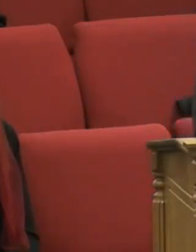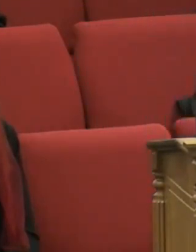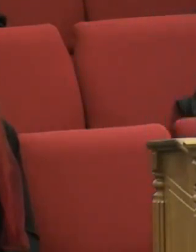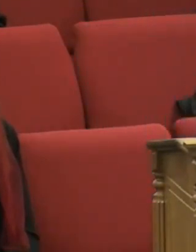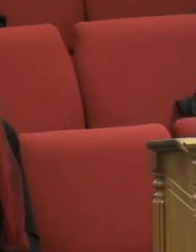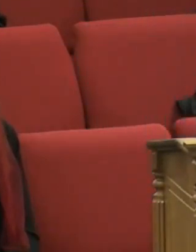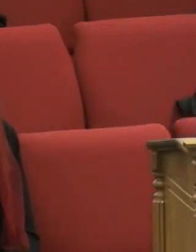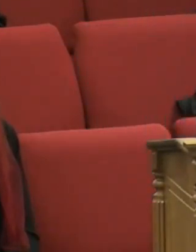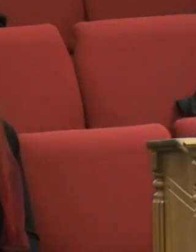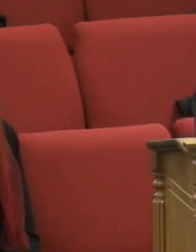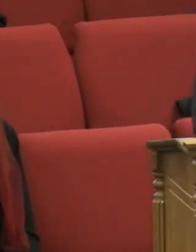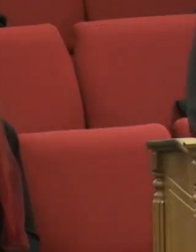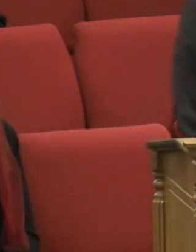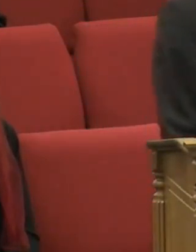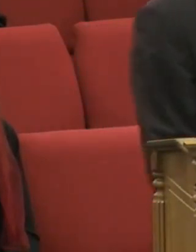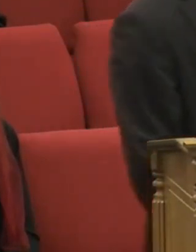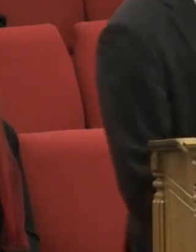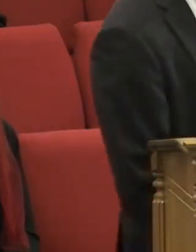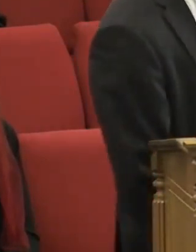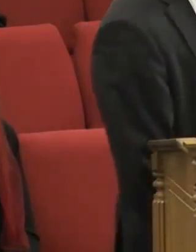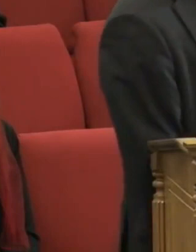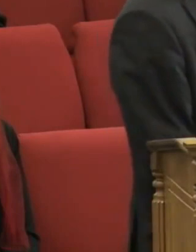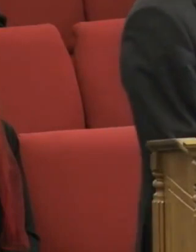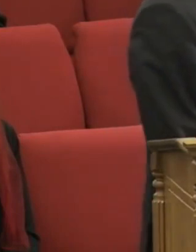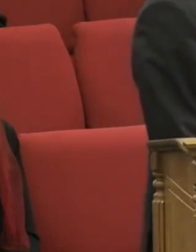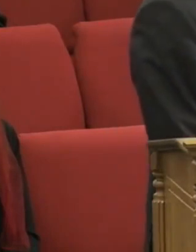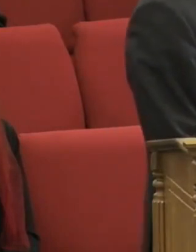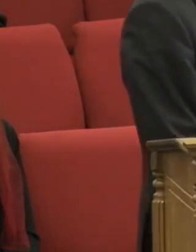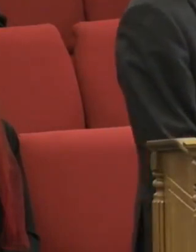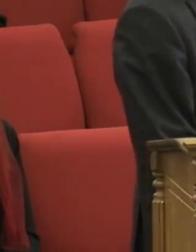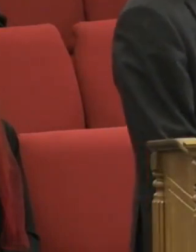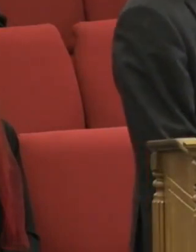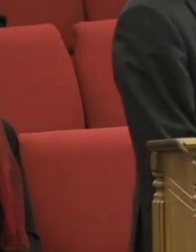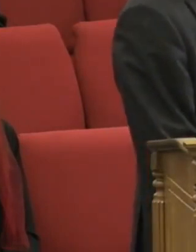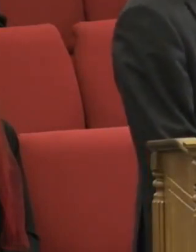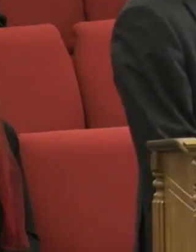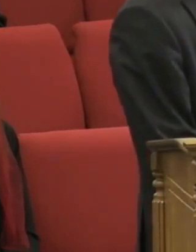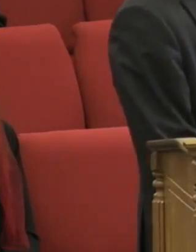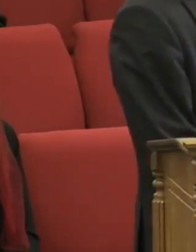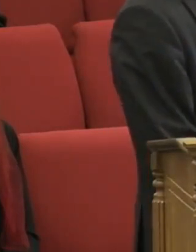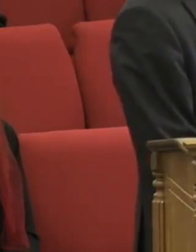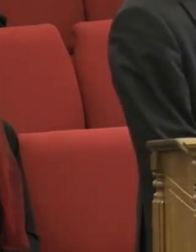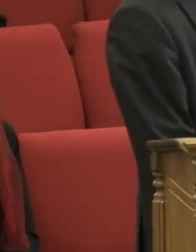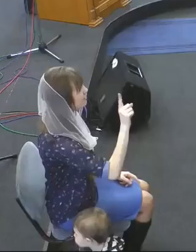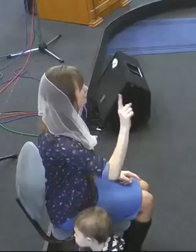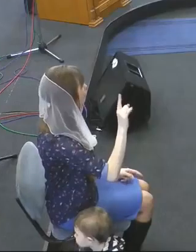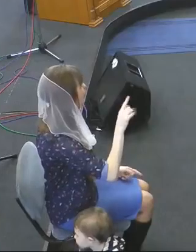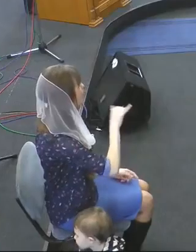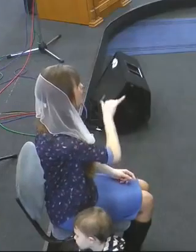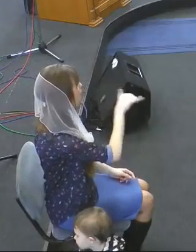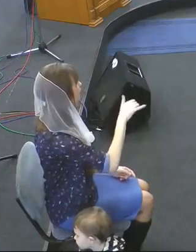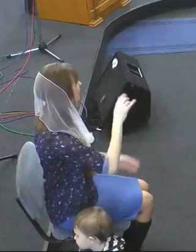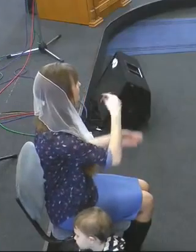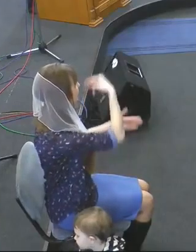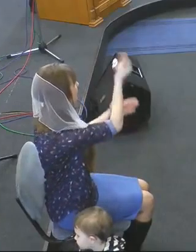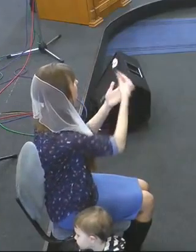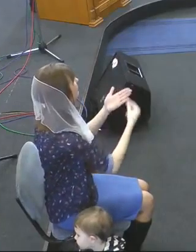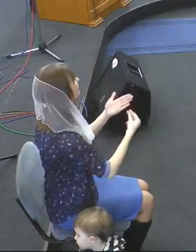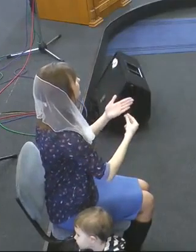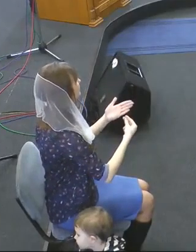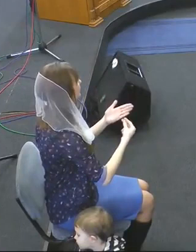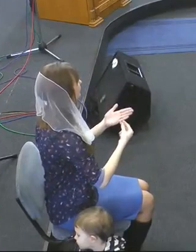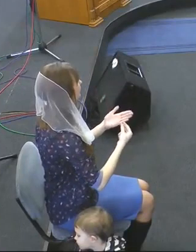асоціюється? Можливо, є вчителі української мови, українська мова оспівувала, здається, в деяких віршах.